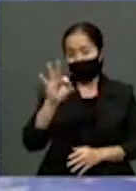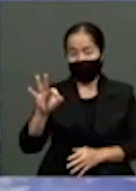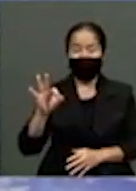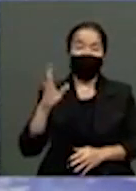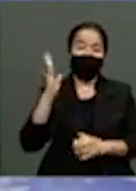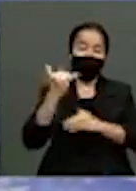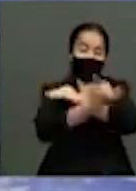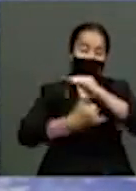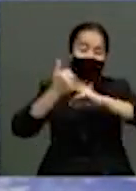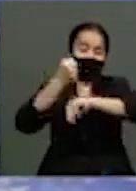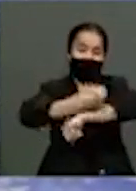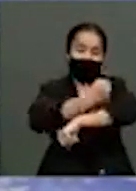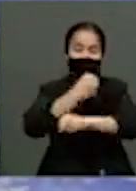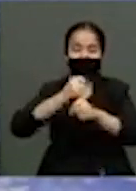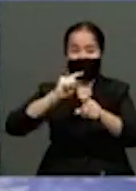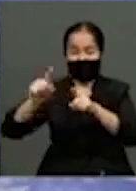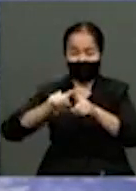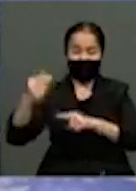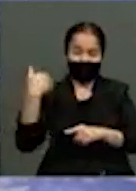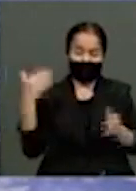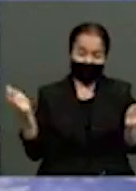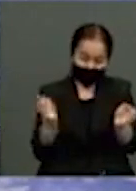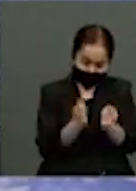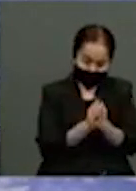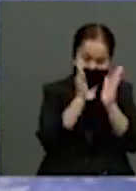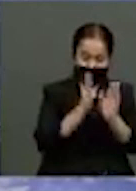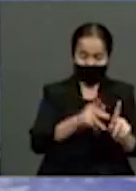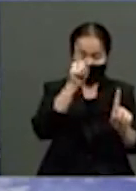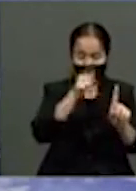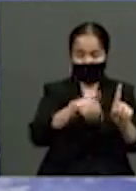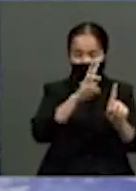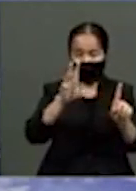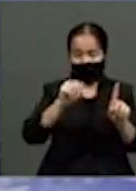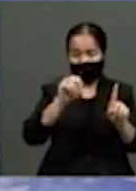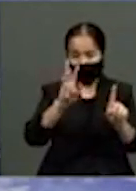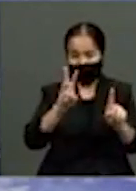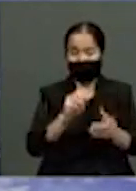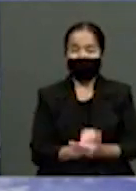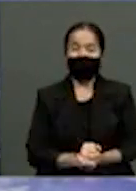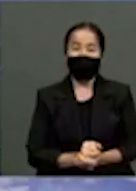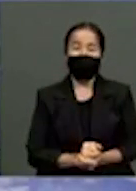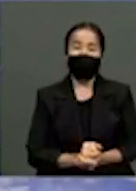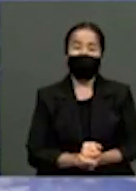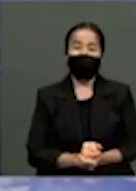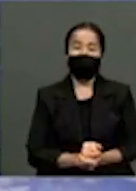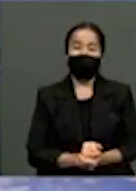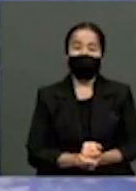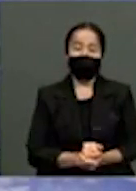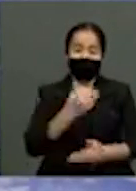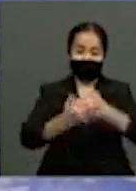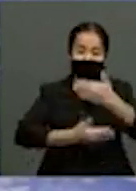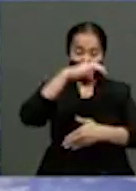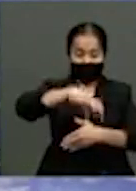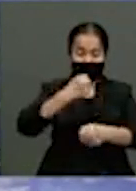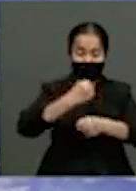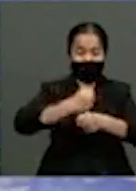อยู่947นะครับรวมทั้งหมดมี 1,646คนที่เป็นคนที่อยู่ในตลาดที่ทำง